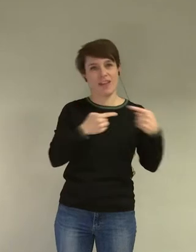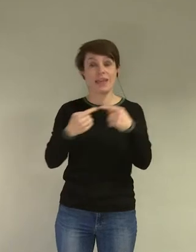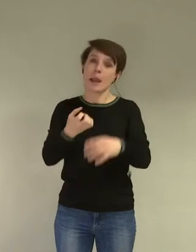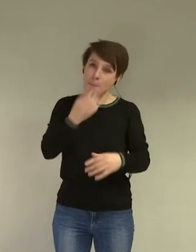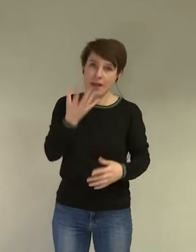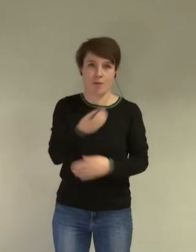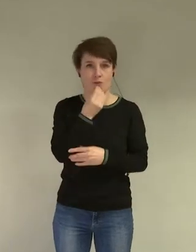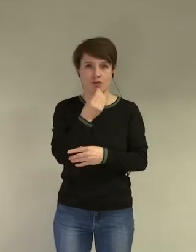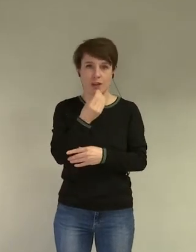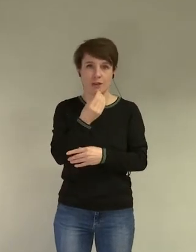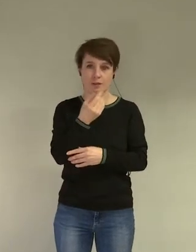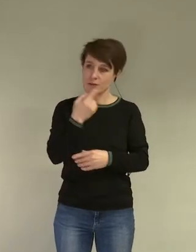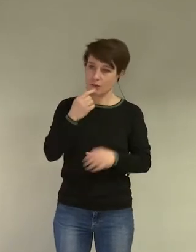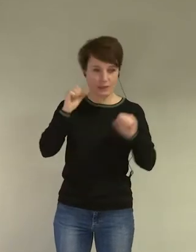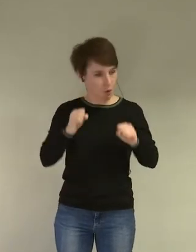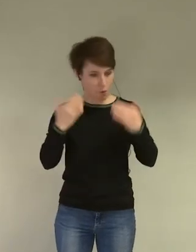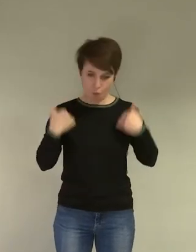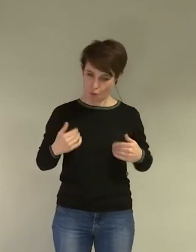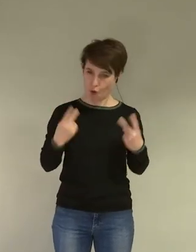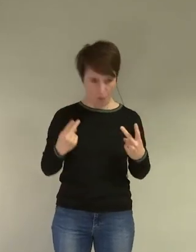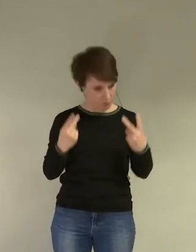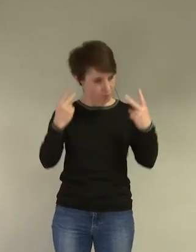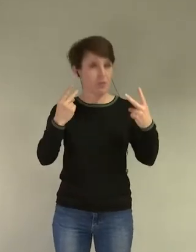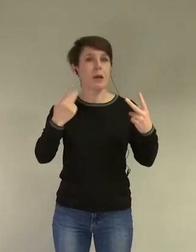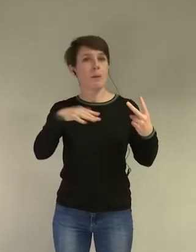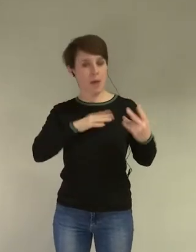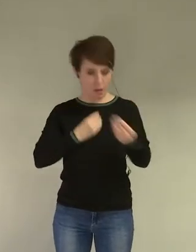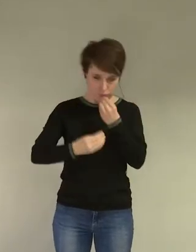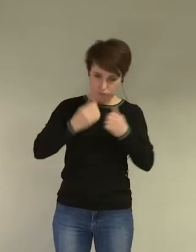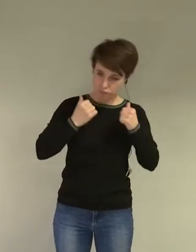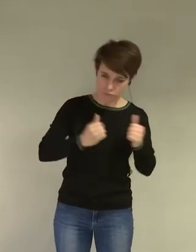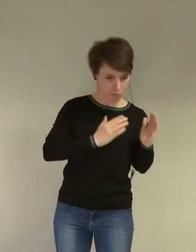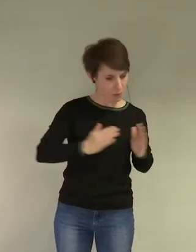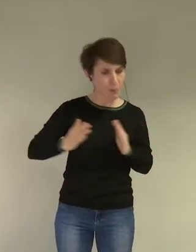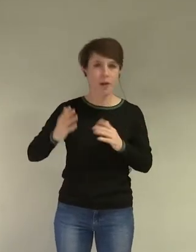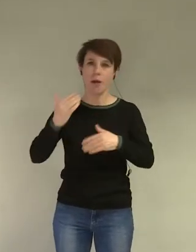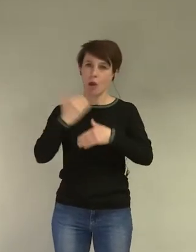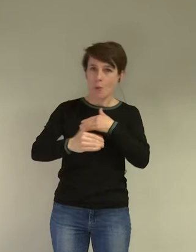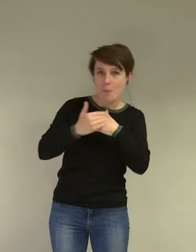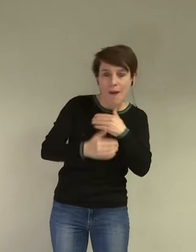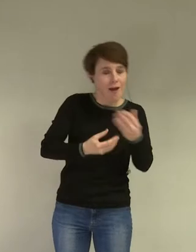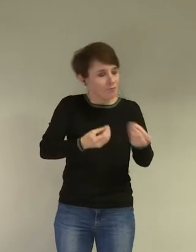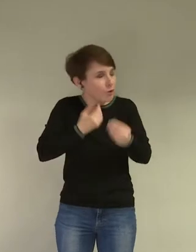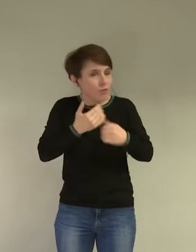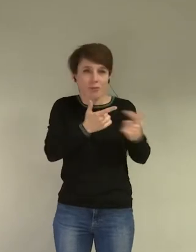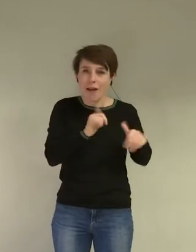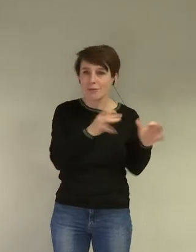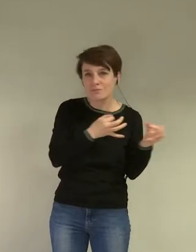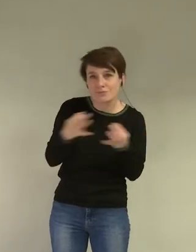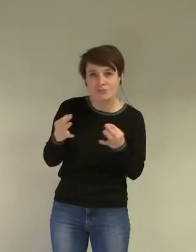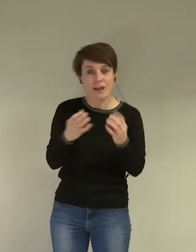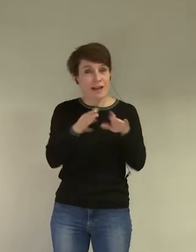l'assiette par le pain par la table qu'on partage par le temps que l'on prend